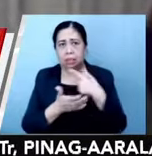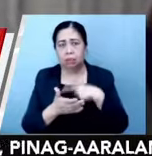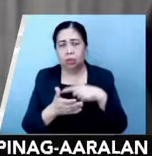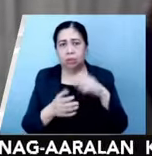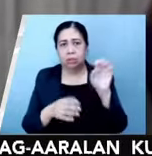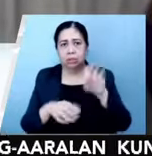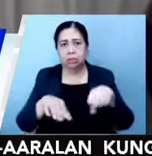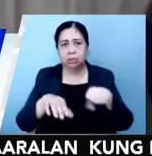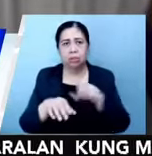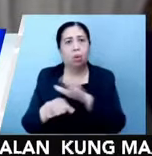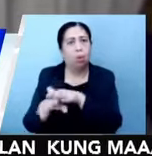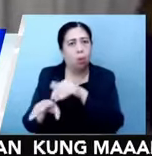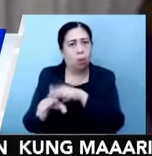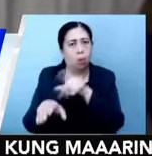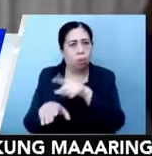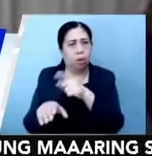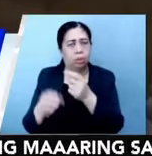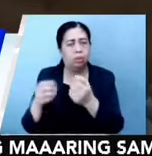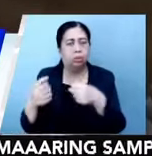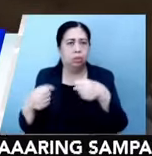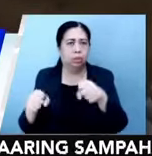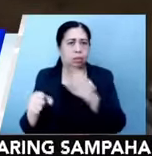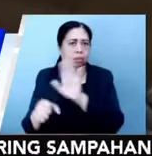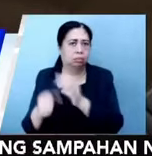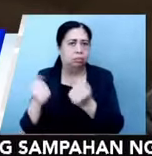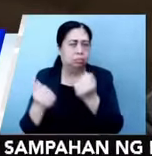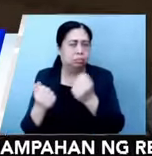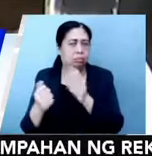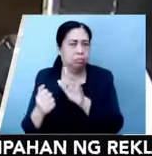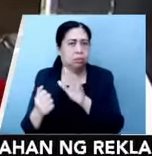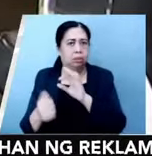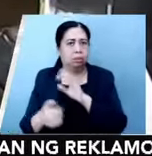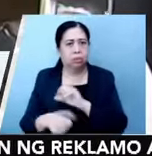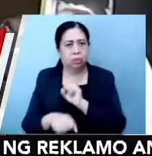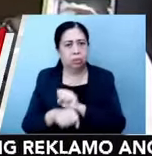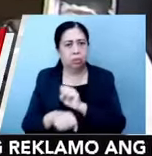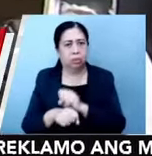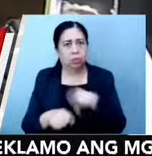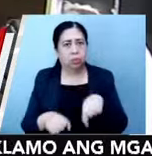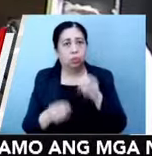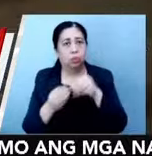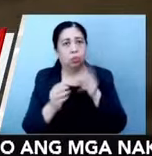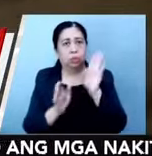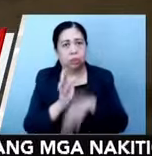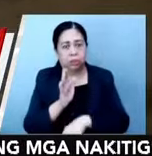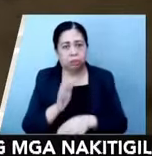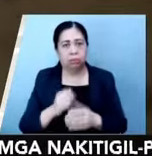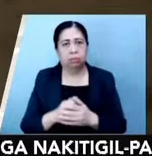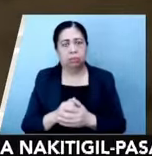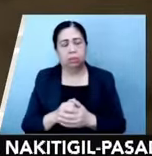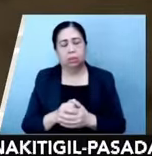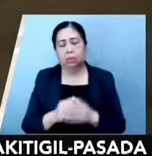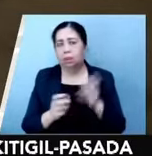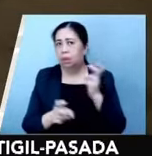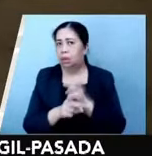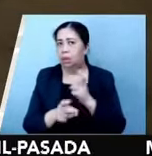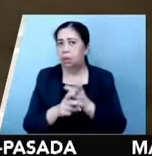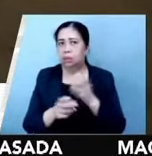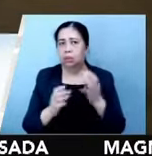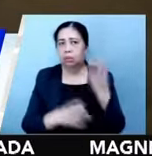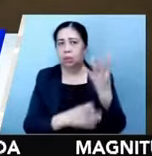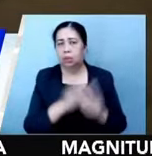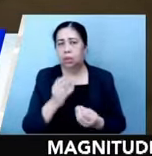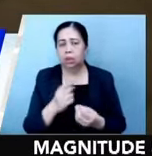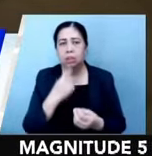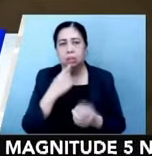sila kasi yung pinagkakayataan nila. Dito mas mura kasi, masasal pag nawala yun. Giit din ng mga driver, malaking